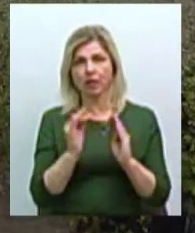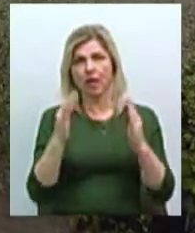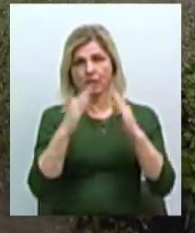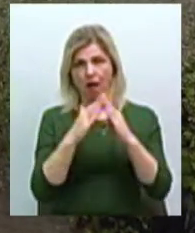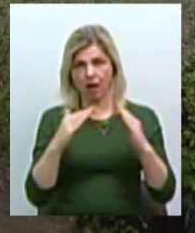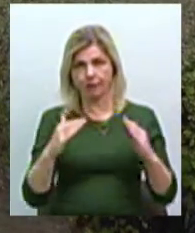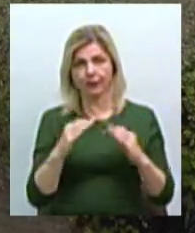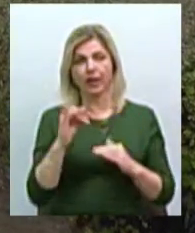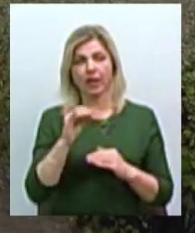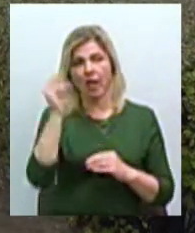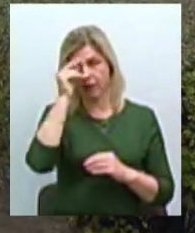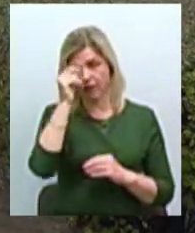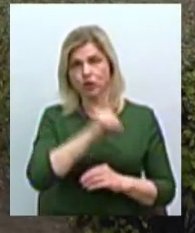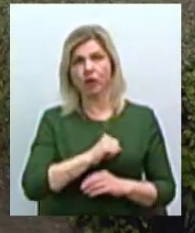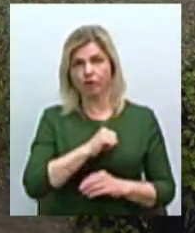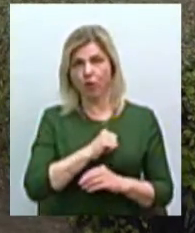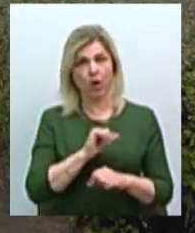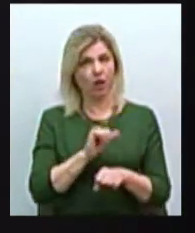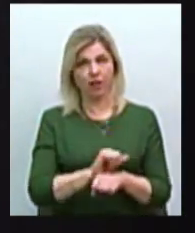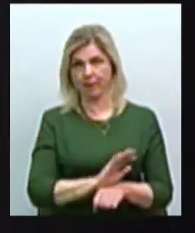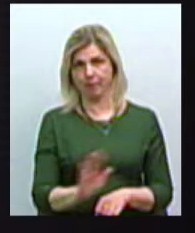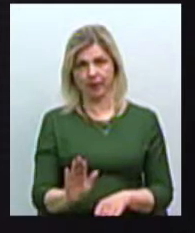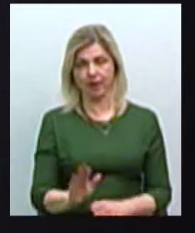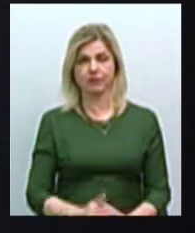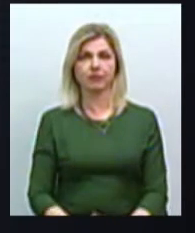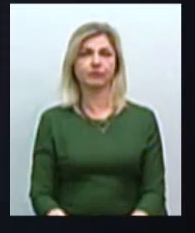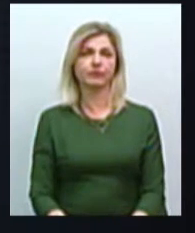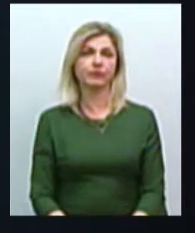цьому навчально-виховний процес не припиняється.